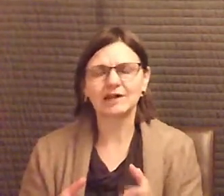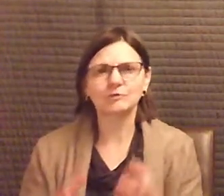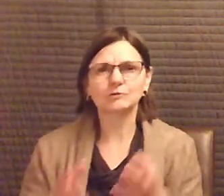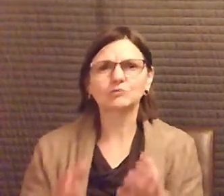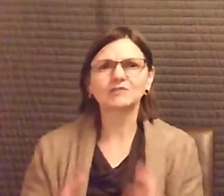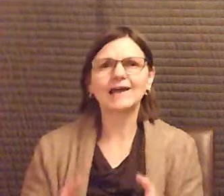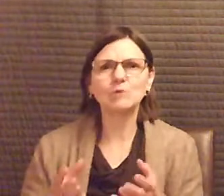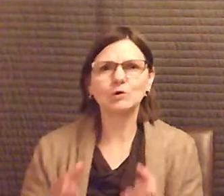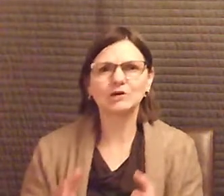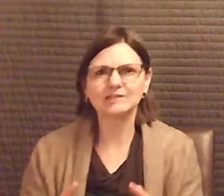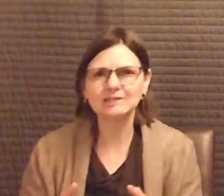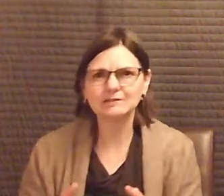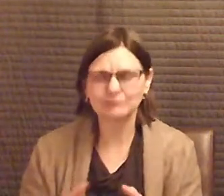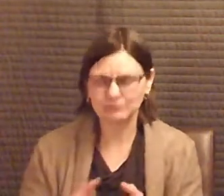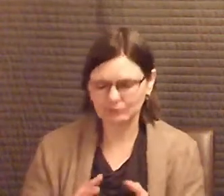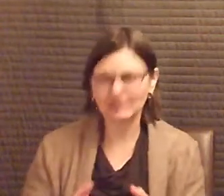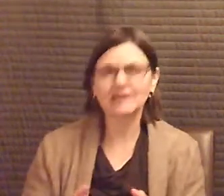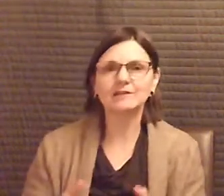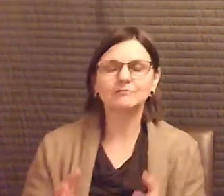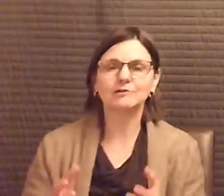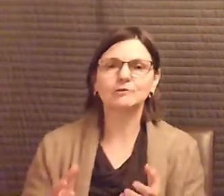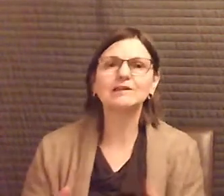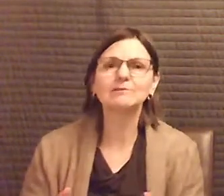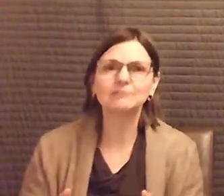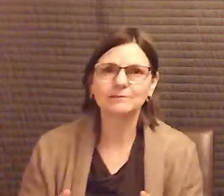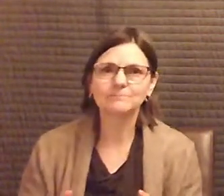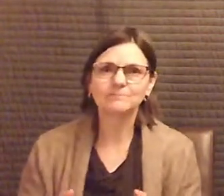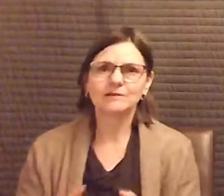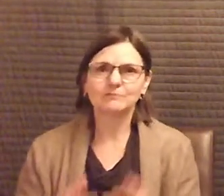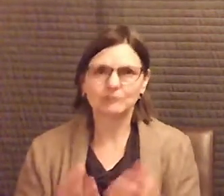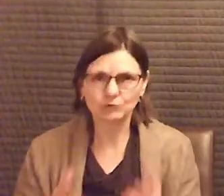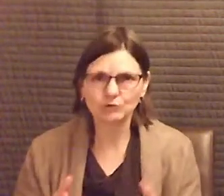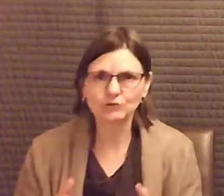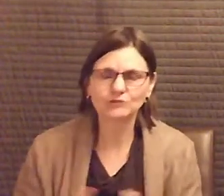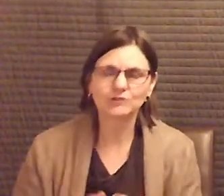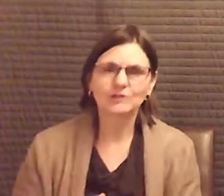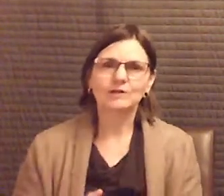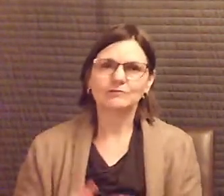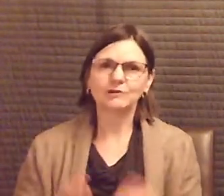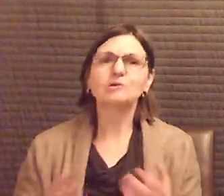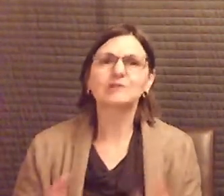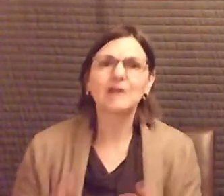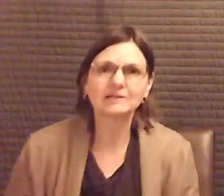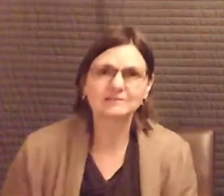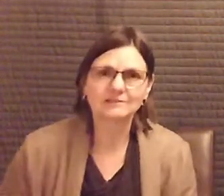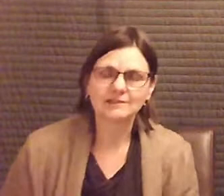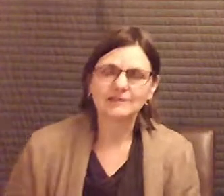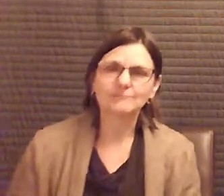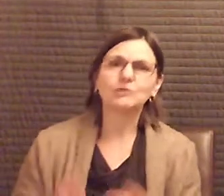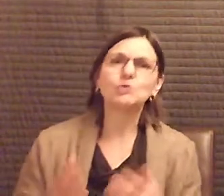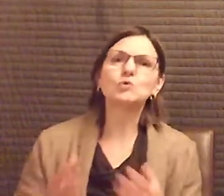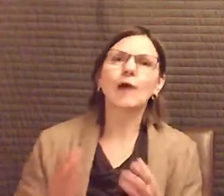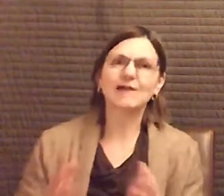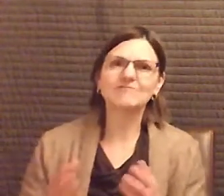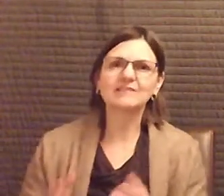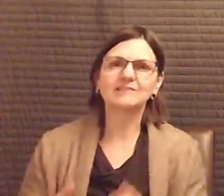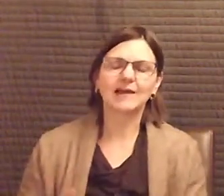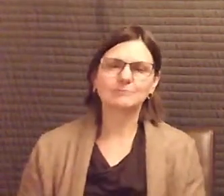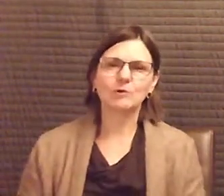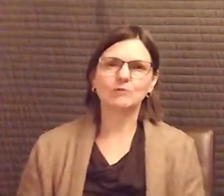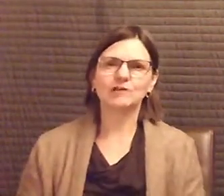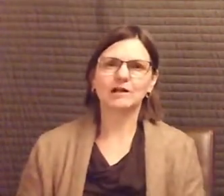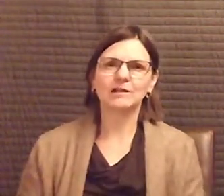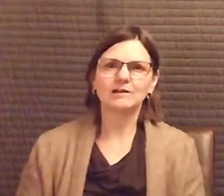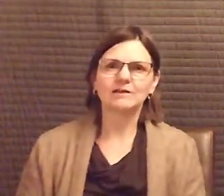koninkrijk op dat ook zij mogen genieten van uw vrede van uw liefde van uw rust van de kracht van uw aanwezigheid